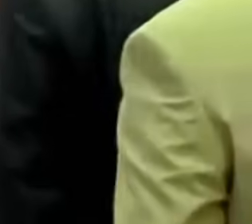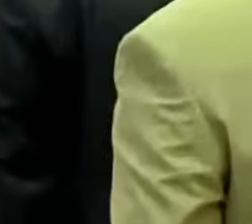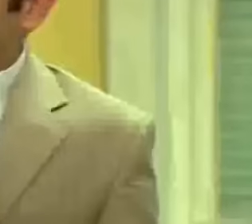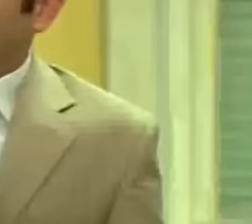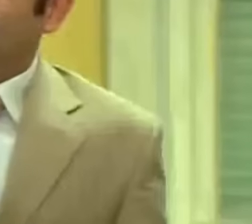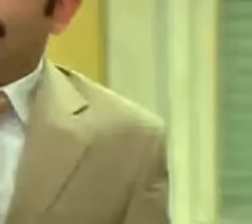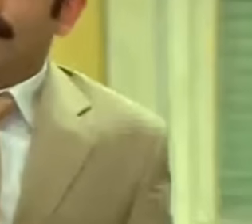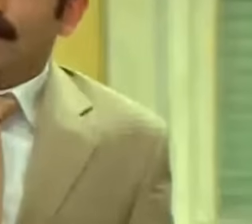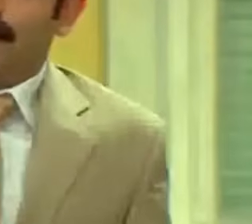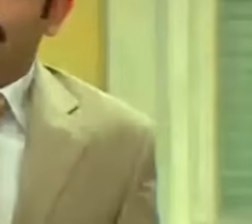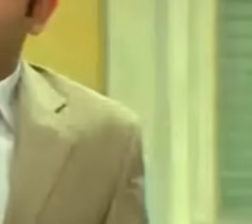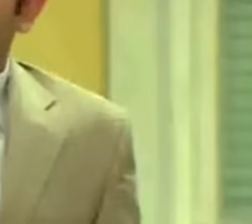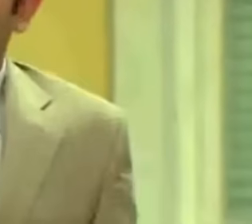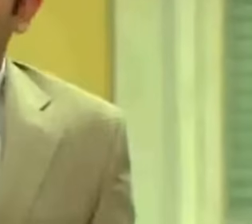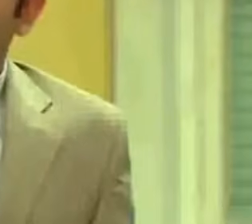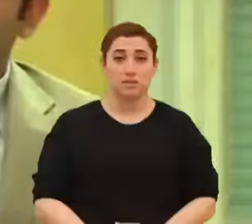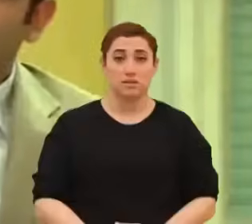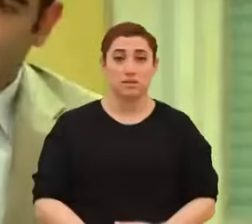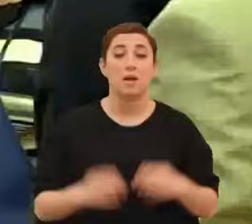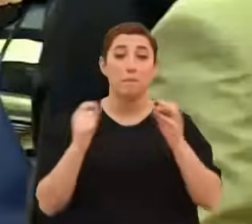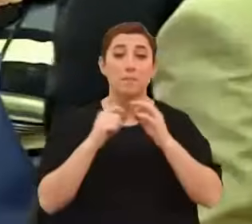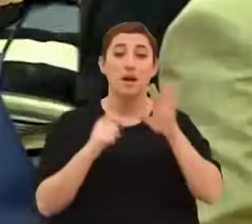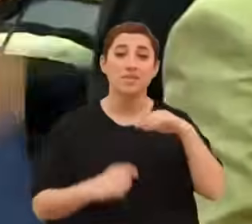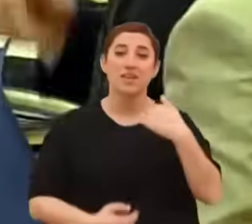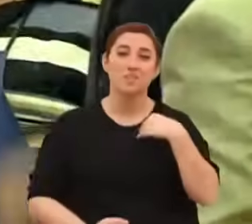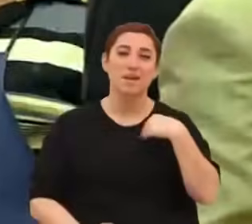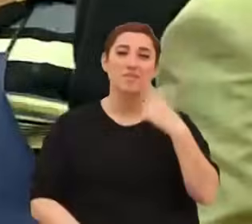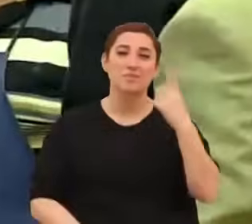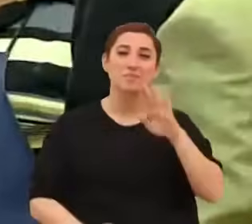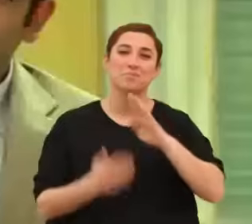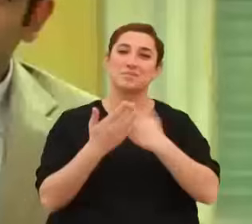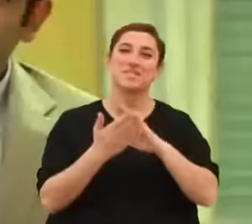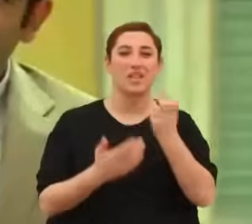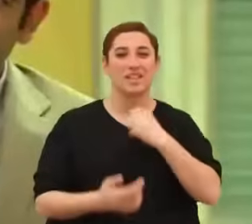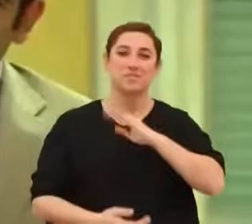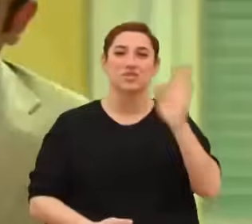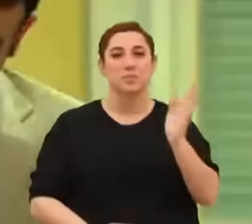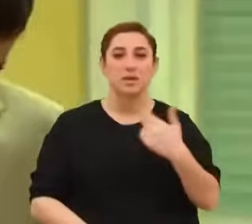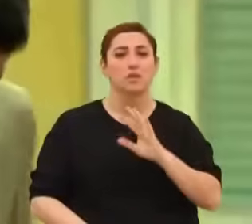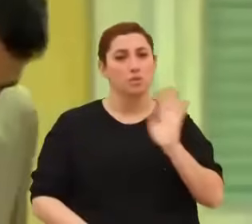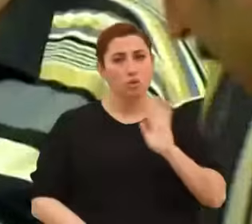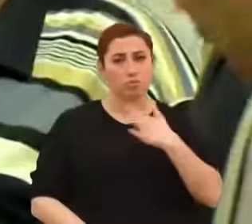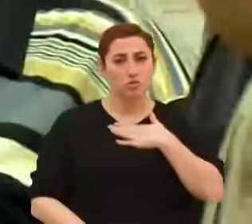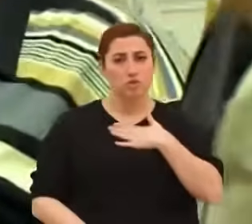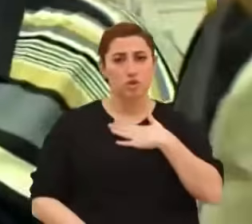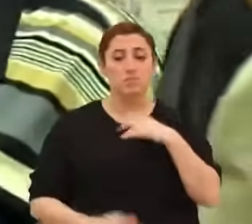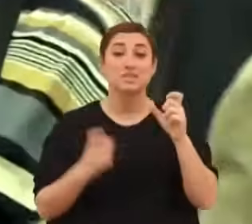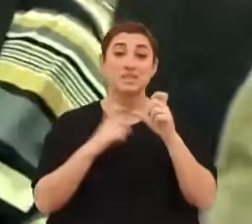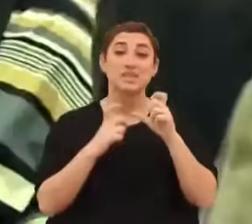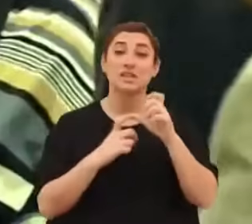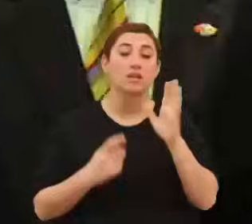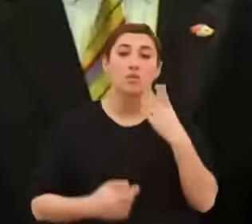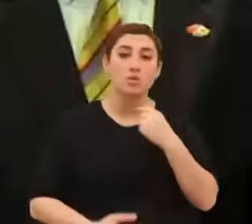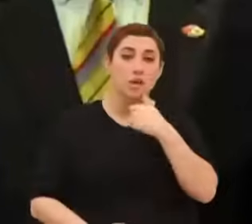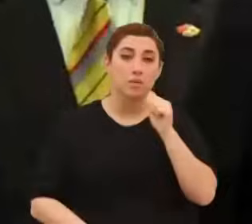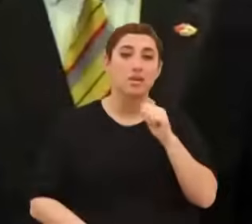Recep hadi Bediye dükkana girdi. Bahtiyar ben bir pirzola alayım da gideceğim hadi. Tabii canım. Sinan. Efendim